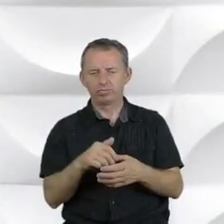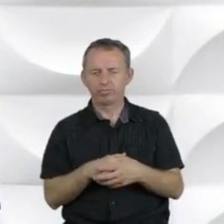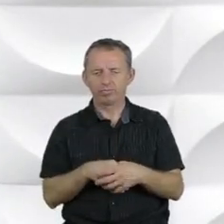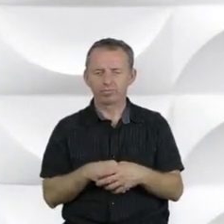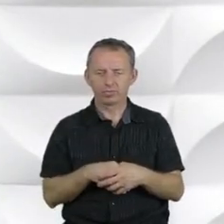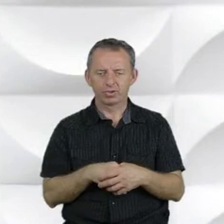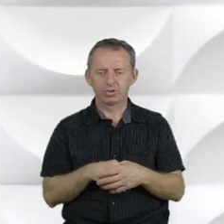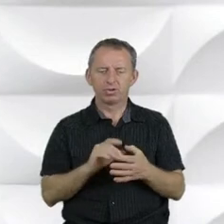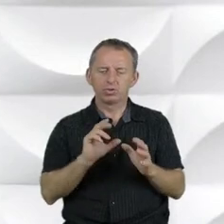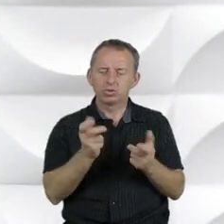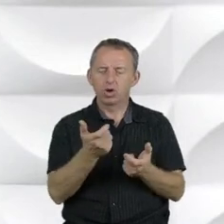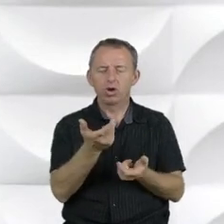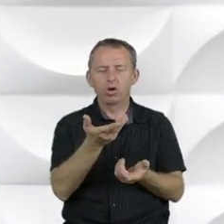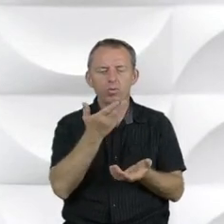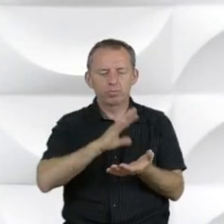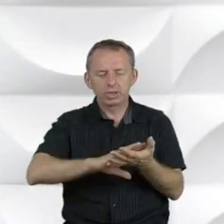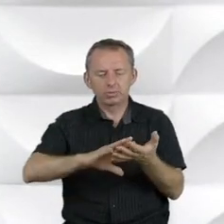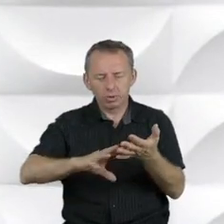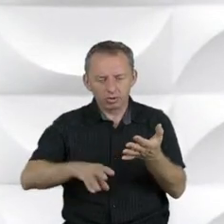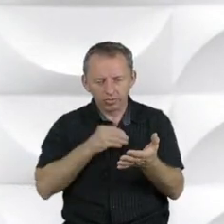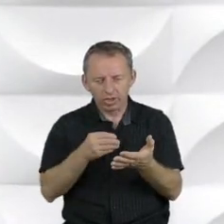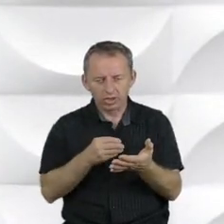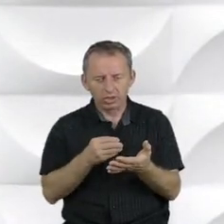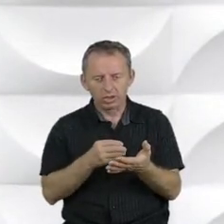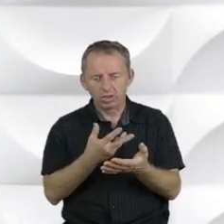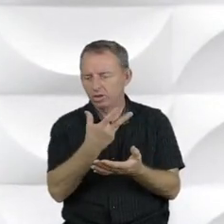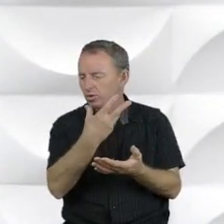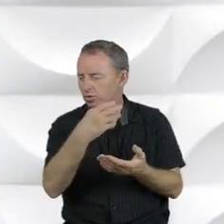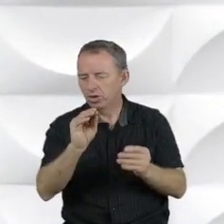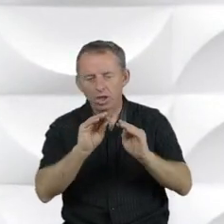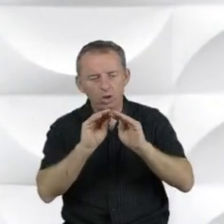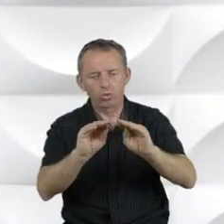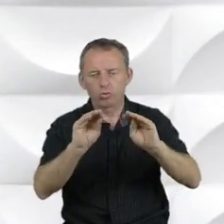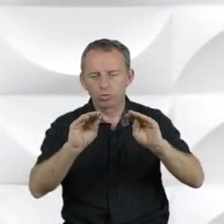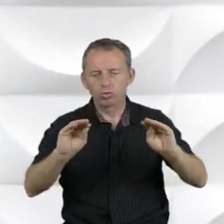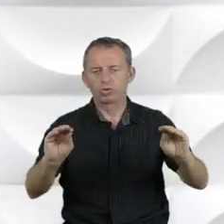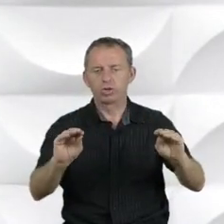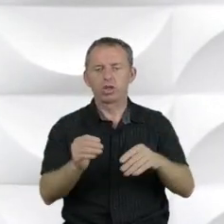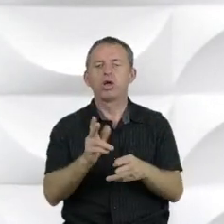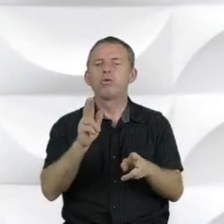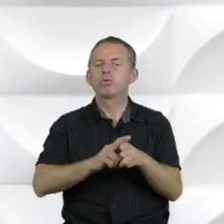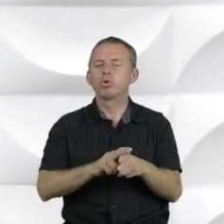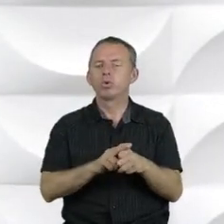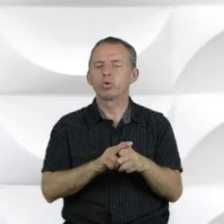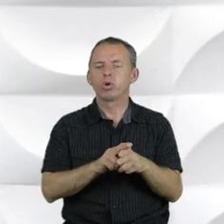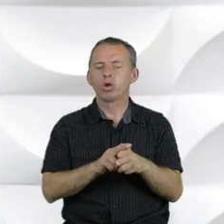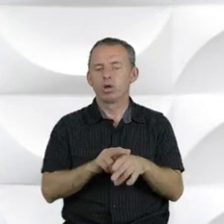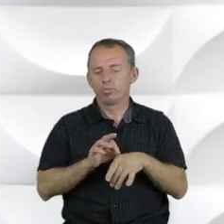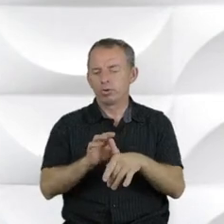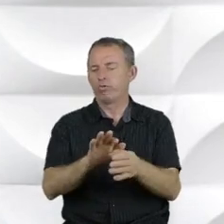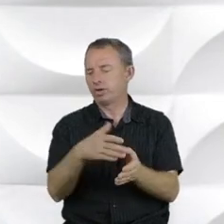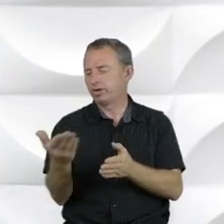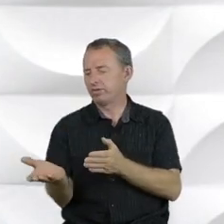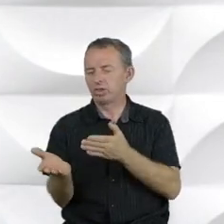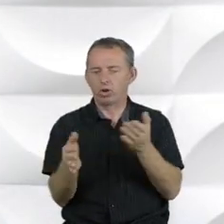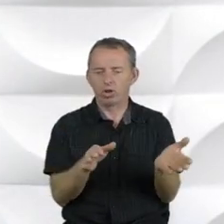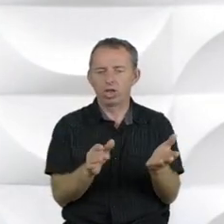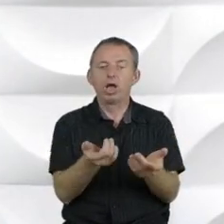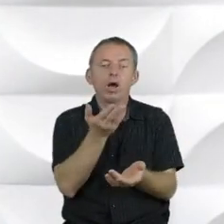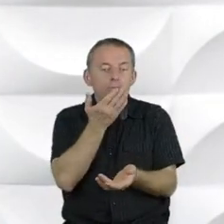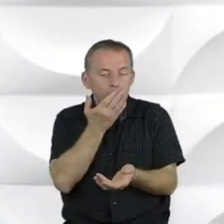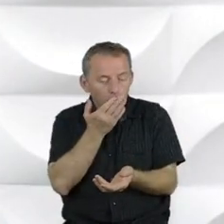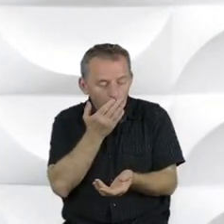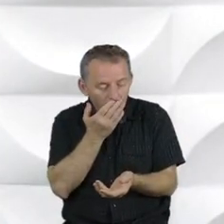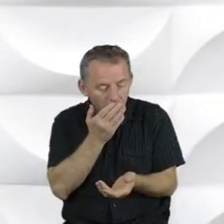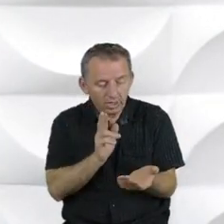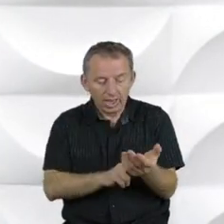czego Pismo Święte nie uczy i w którą stronę nie prowadzi. A jeżeli mówi na